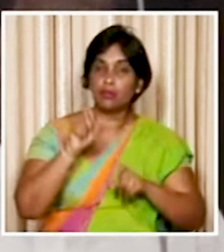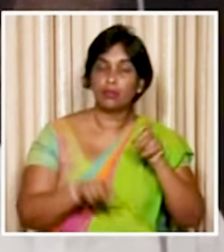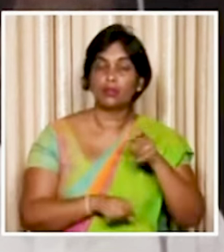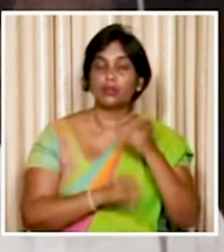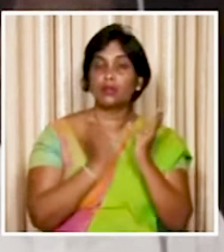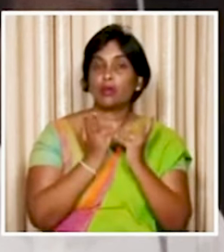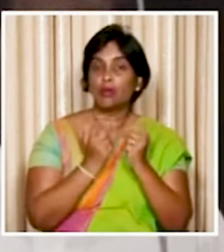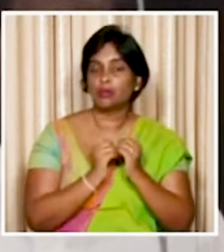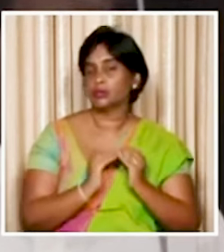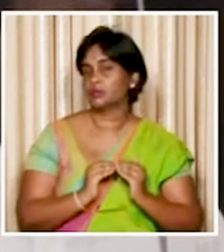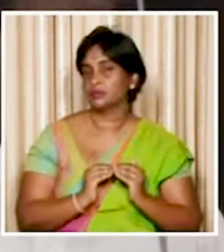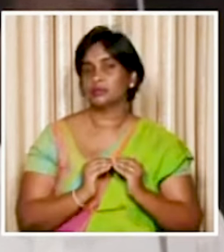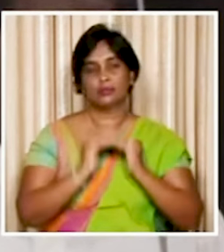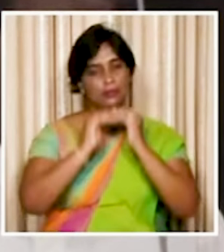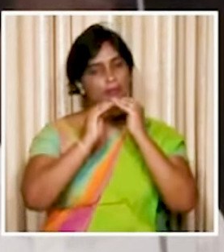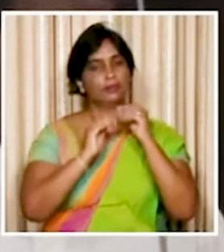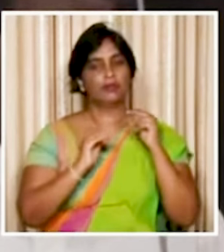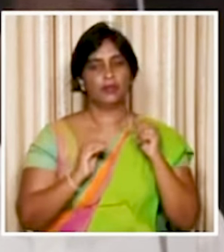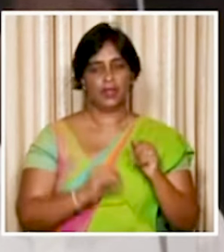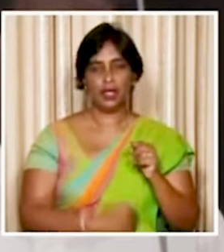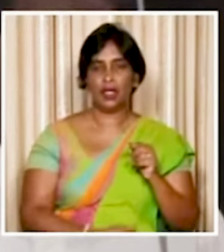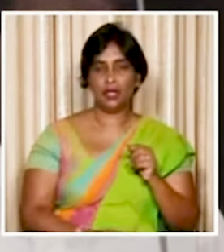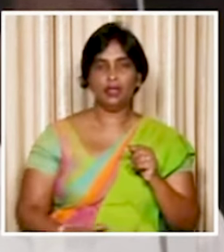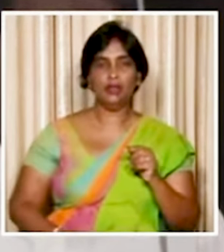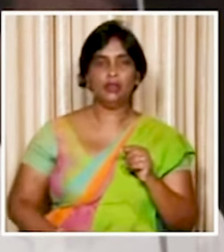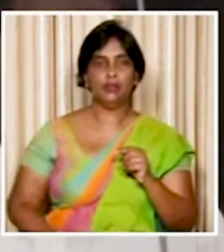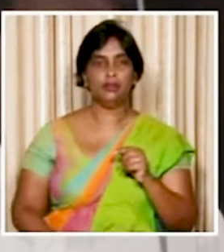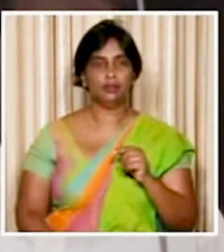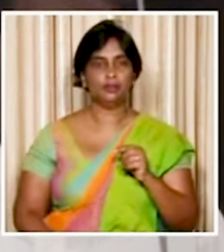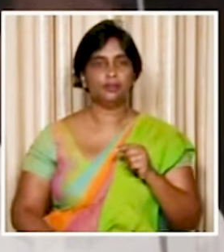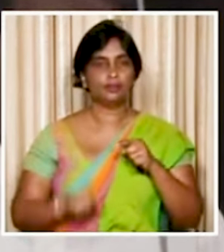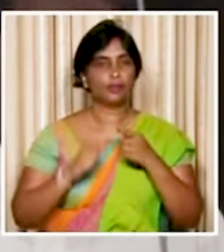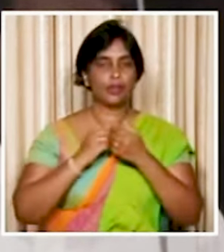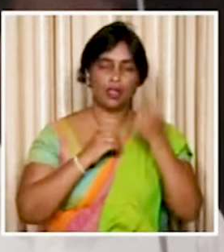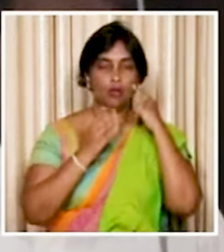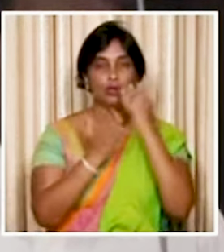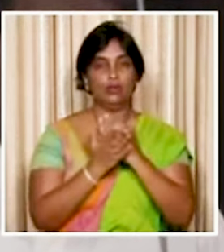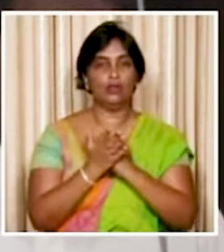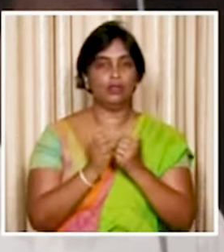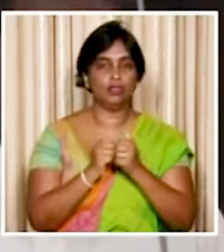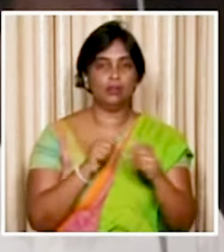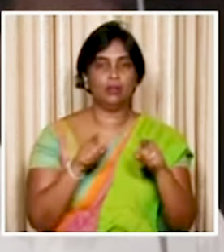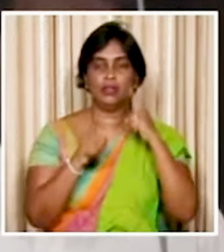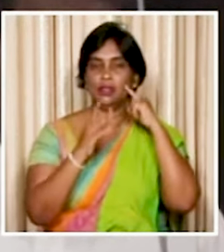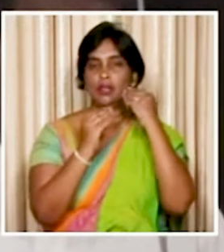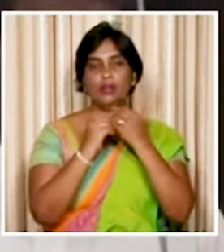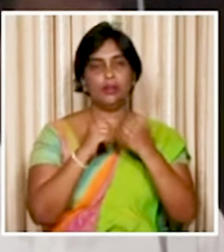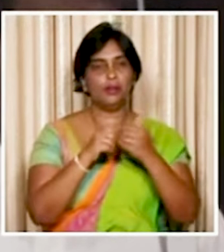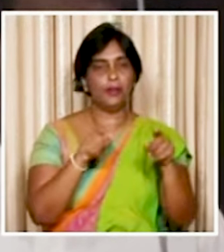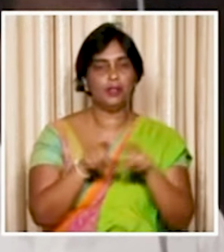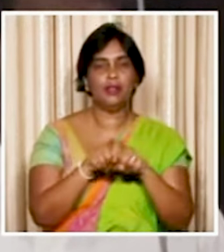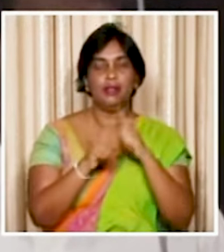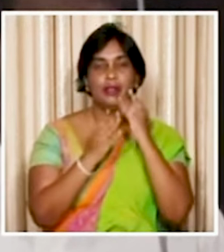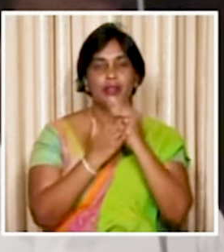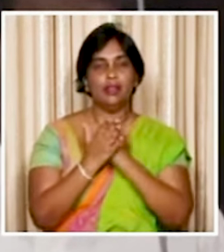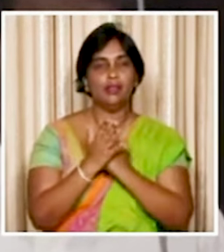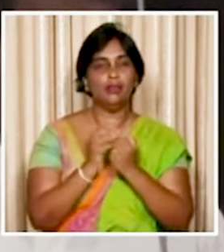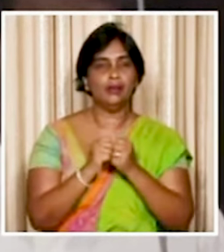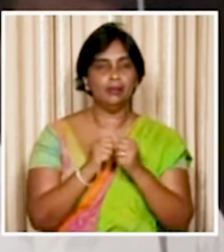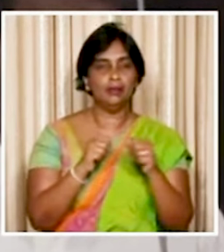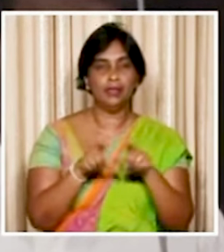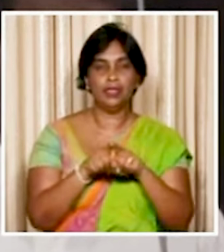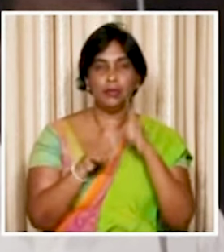எடுக்கப்படுகிறது. அது மகாவலி அதிகார சபையினூடாக எடுக்கப்படுகிறது. அங்கிருக்கின்ற கலாச்சார